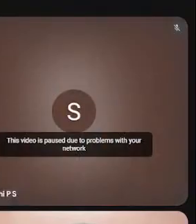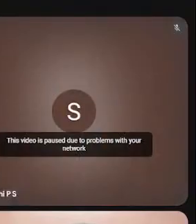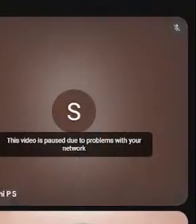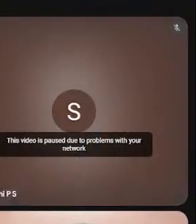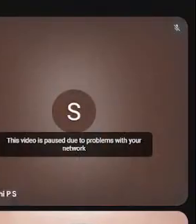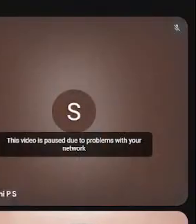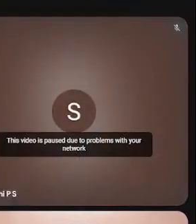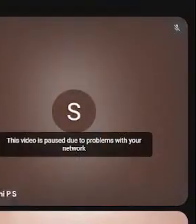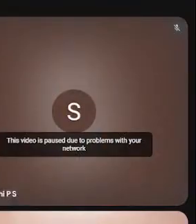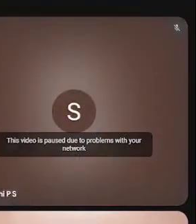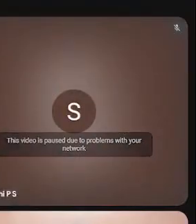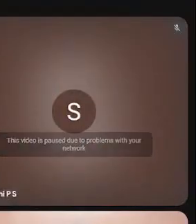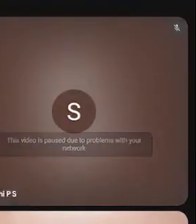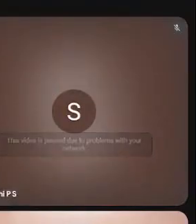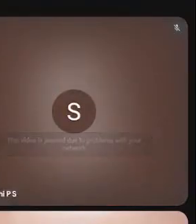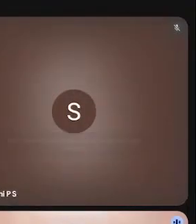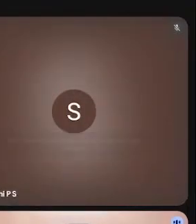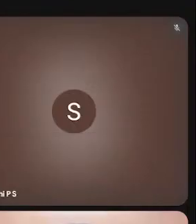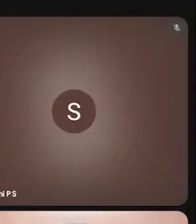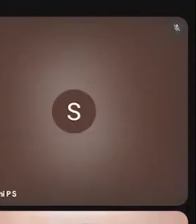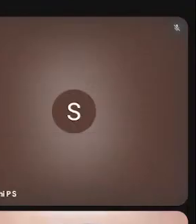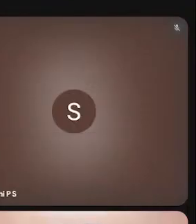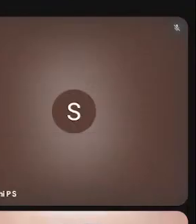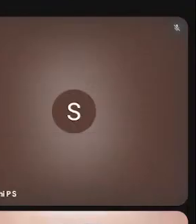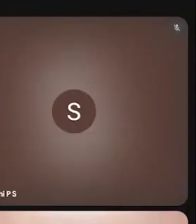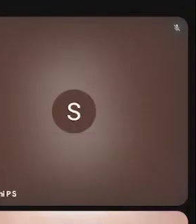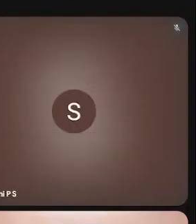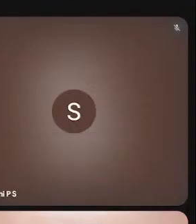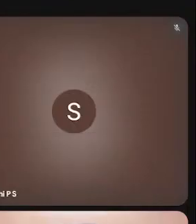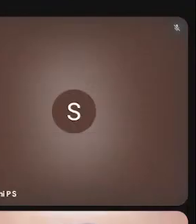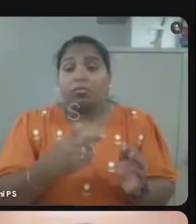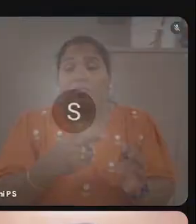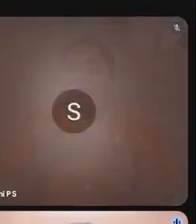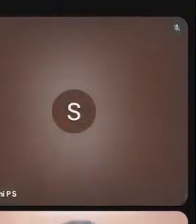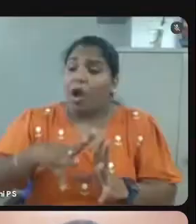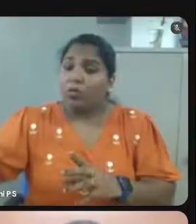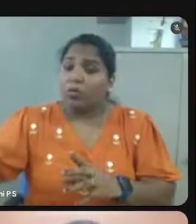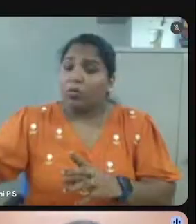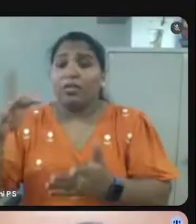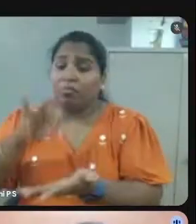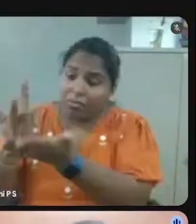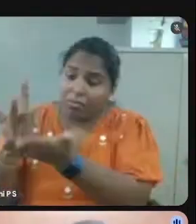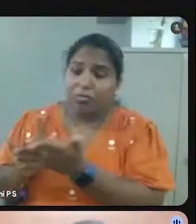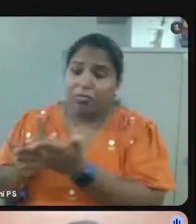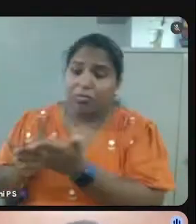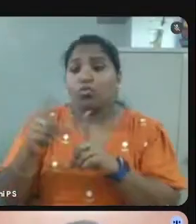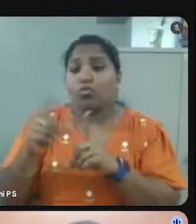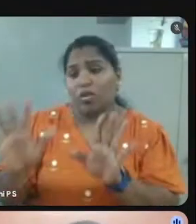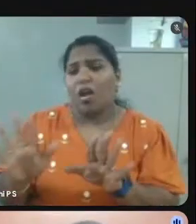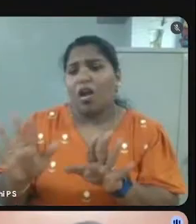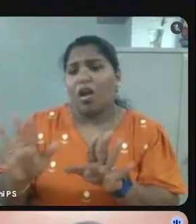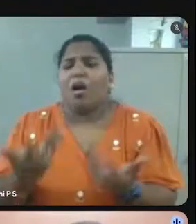പബ്ലിക്കായിട്ടാണ് ഇവരത് ചെയ്യാം, അവർക്ക് അറിയില്ല അതെന്താണ്. അപ്പൊ അങ്ങനെ ഒന്ന് അതിന്റെ ഒരു ഡൗട്ട് ഒന്ന് ക്ലിയർ ചെയ്തെങ്കിൽ. മാഡം ഇത് ഓക്കെ, വെരി